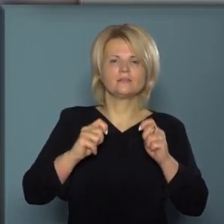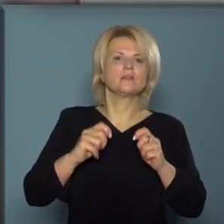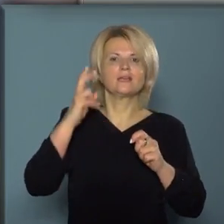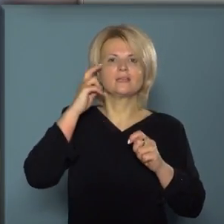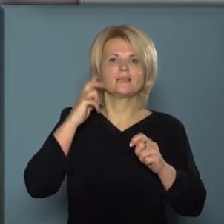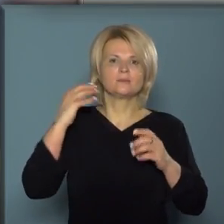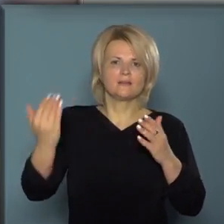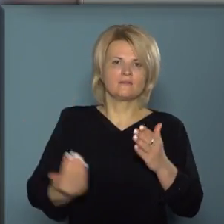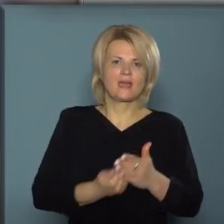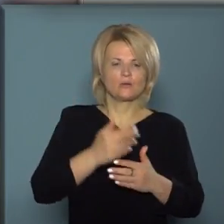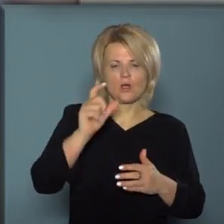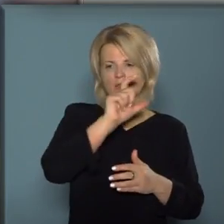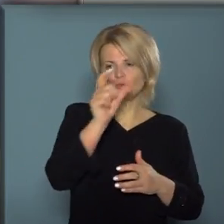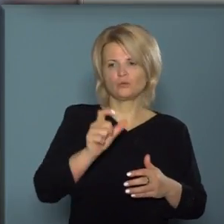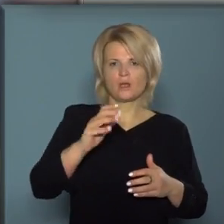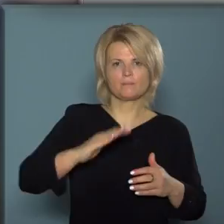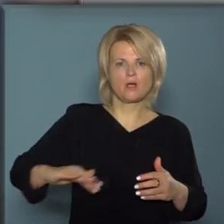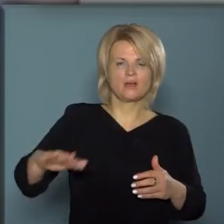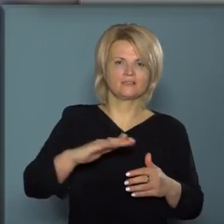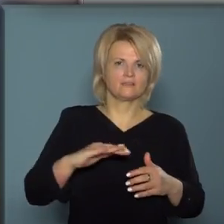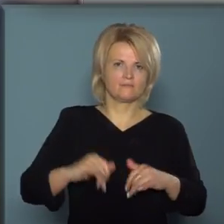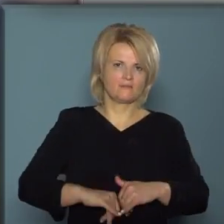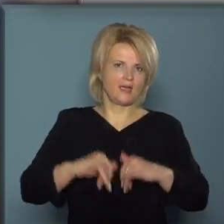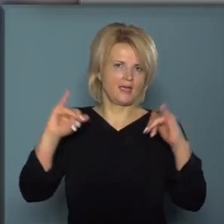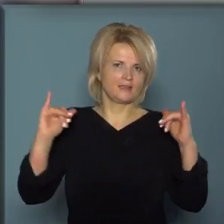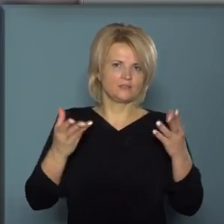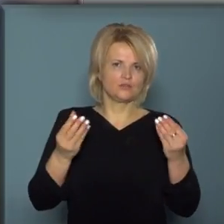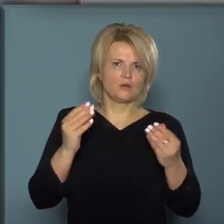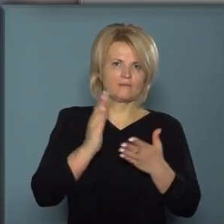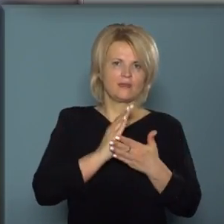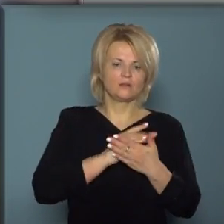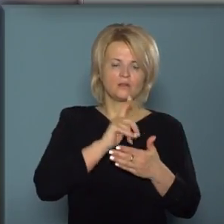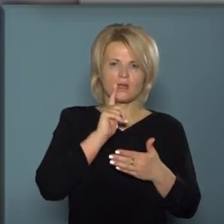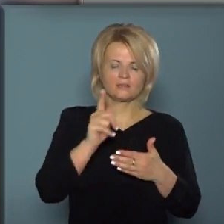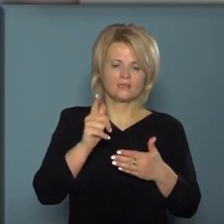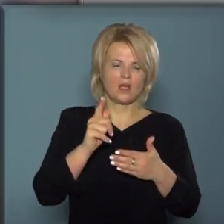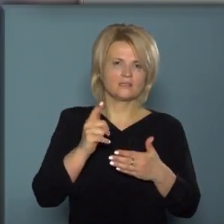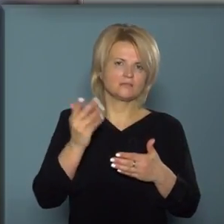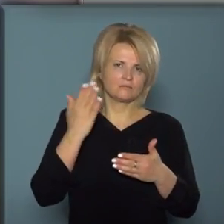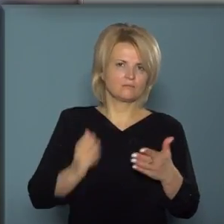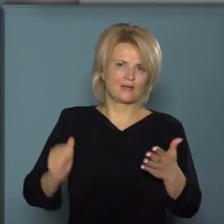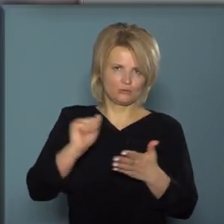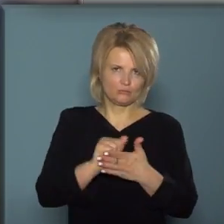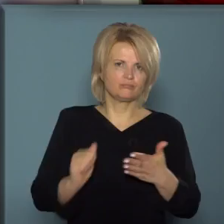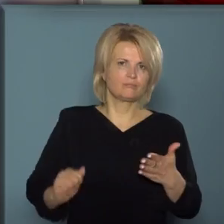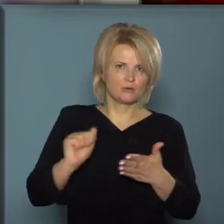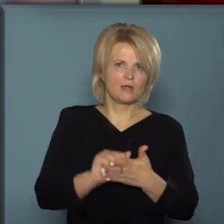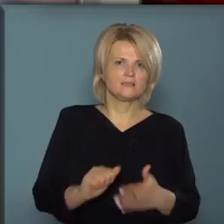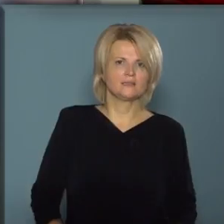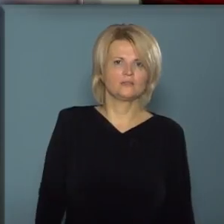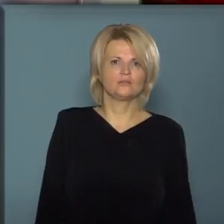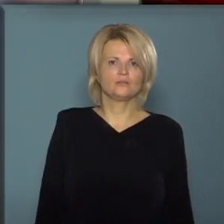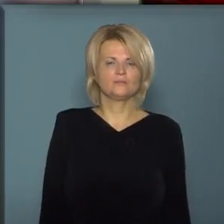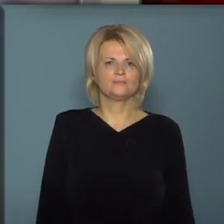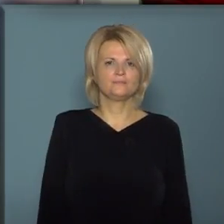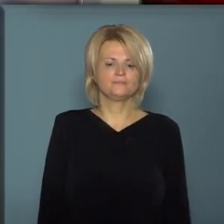dunaparti fejlesztések, tehát bőségesen lesz feladat, hogyha most itt a beruházás felújítás oldalát nézem, és azért ez mindig